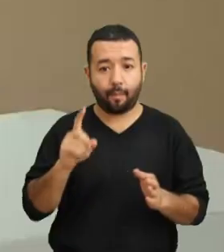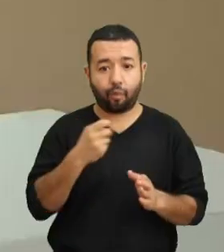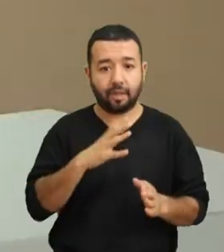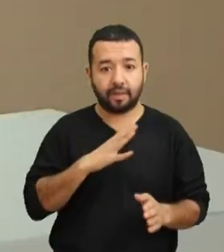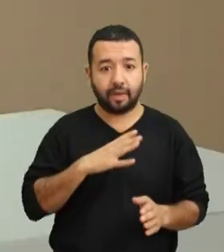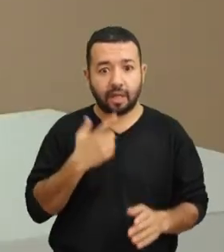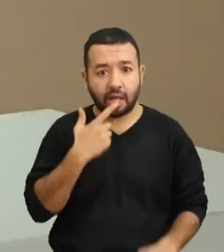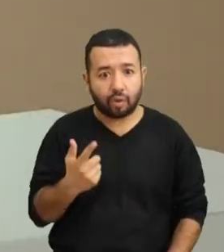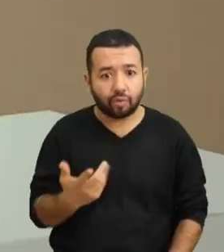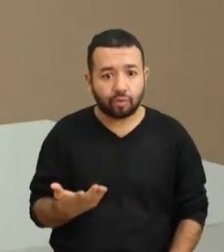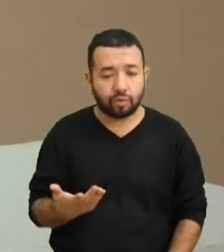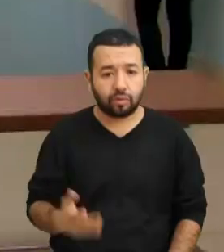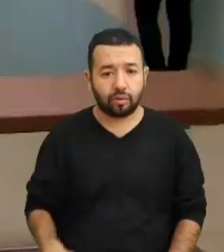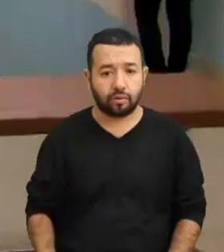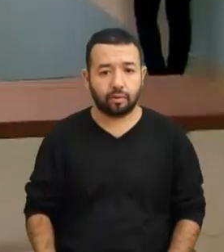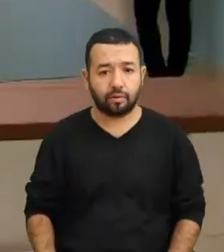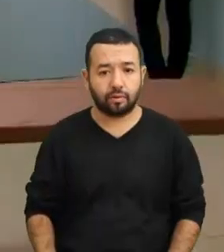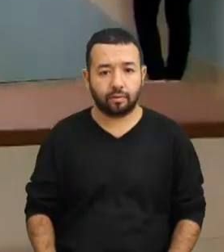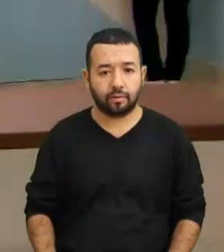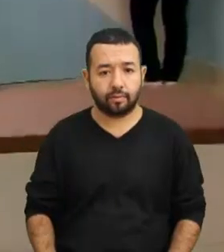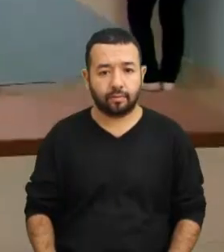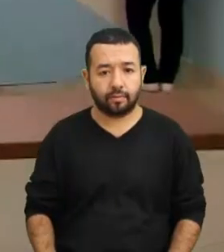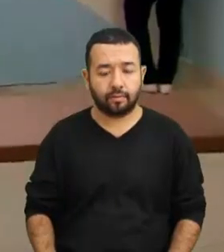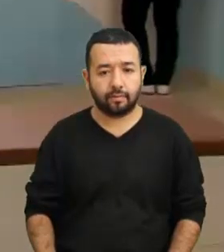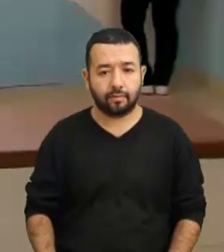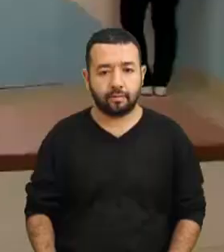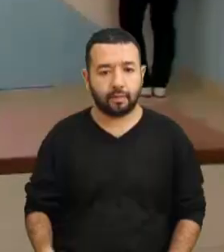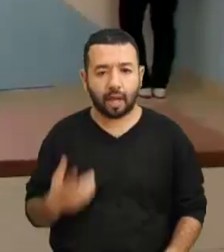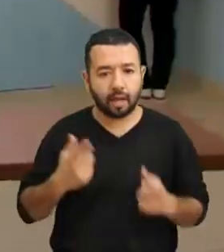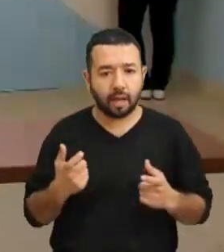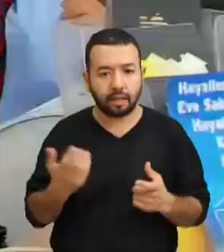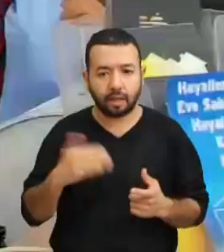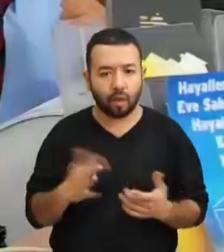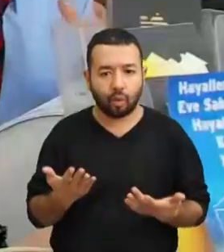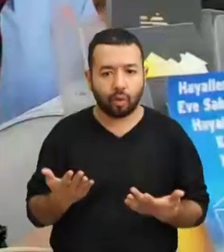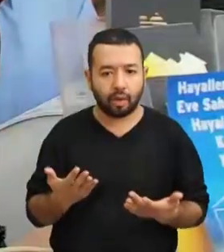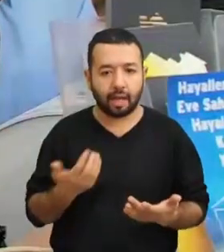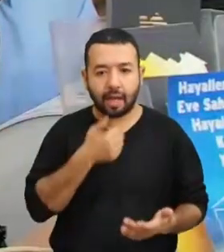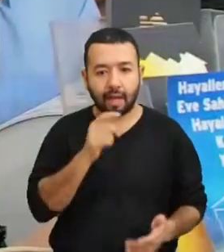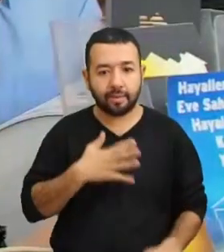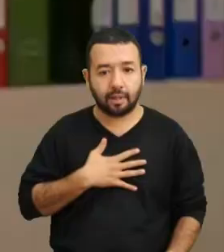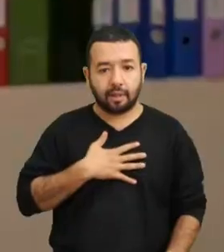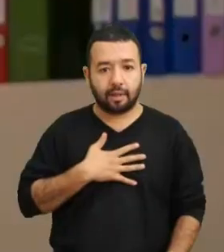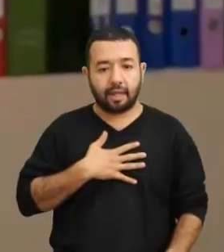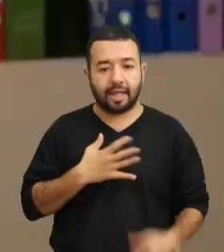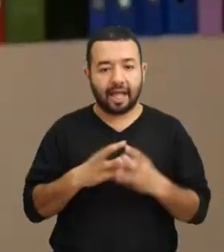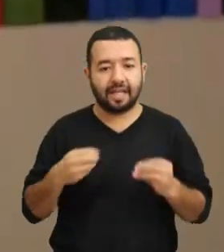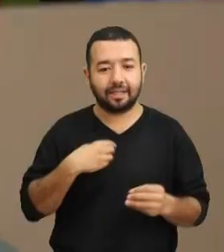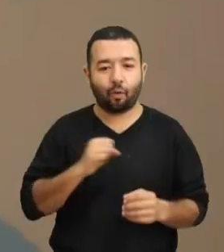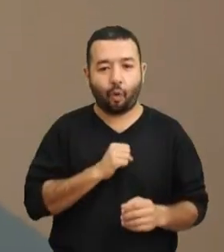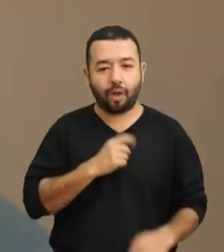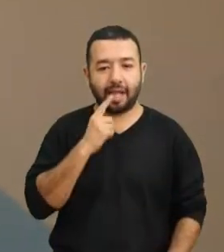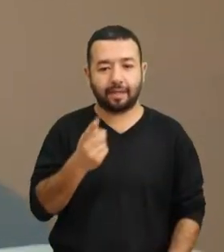bulmacayla geliyor. Ne diyorsun? Tedirgince ayağa kalkıp etrafına bakındı. Hani nerede oğlum? Gelen giden yok. Abiciğim hıçkırığın geçsin diye korkutmak için